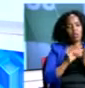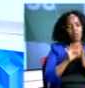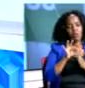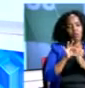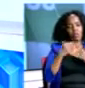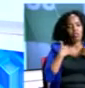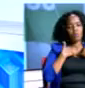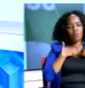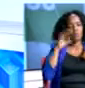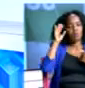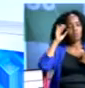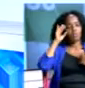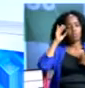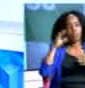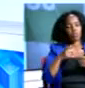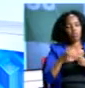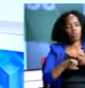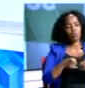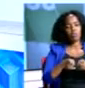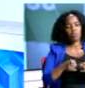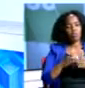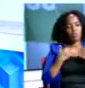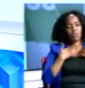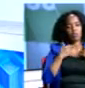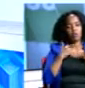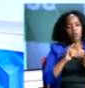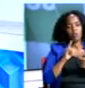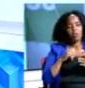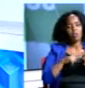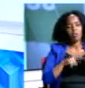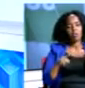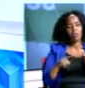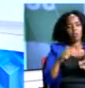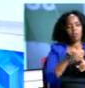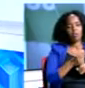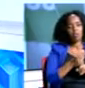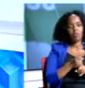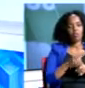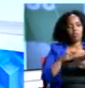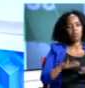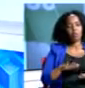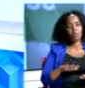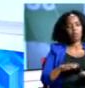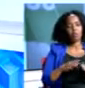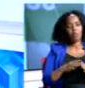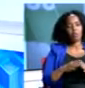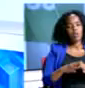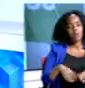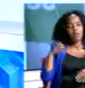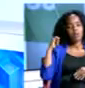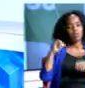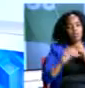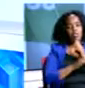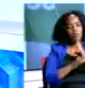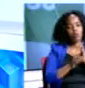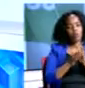mul'isu. Biyya Chaayinaatti to'atamaa jira. Egaa kun maal agarsiisa? Biyya tokkotti yeroo qabbanaa'u biyya biraatti babal'achaa deemuu ni danda'a.